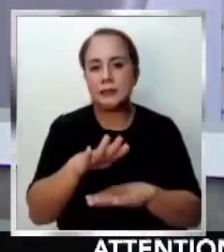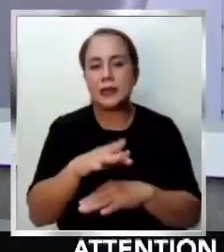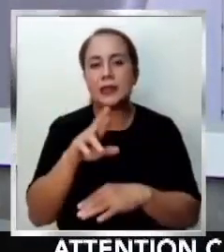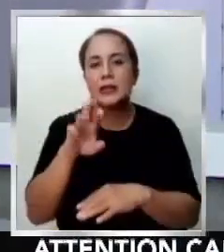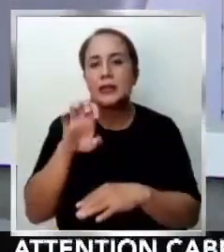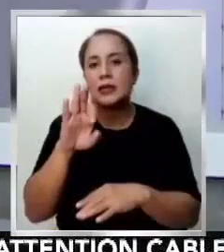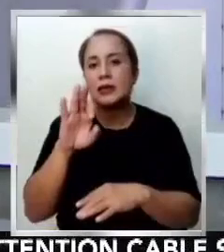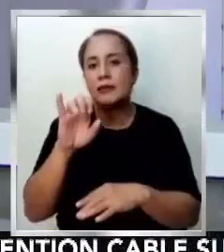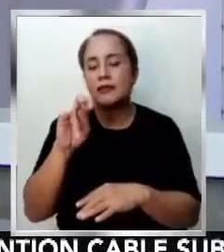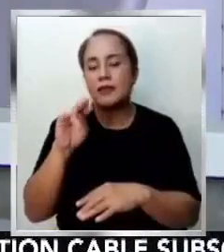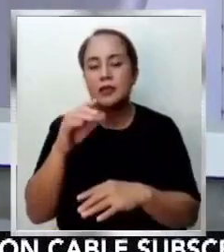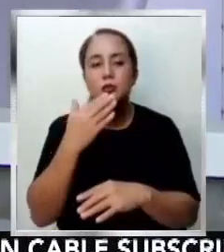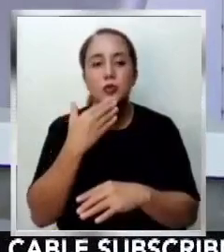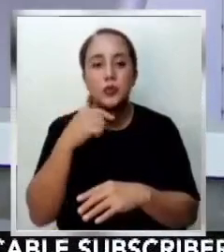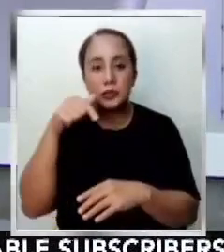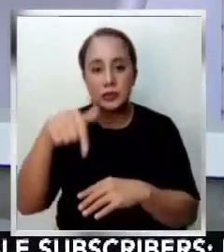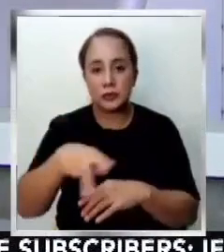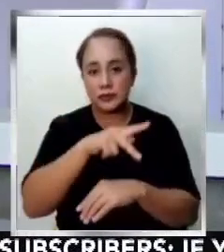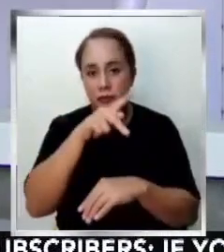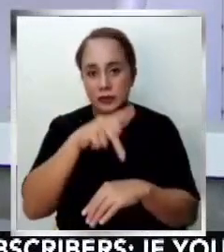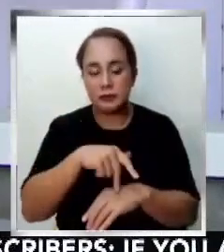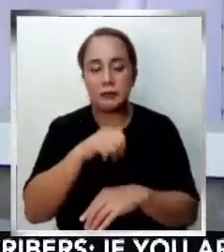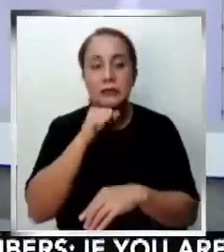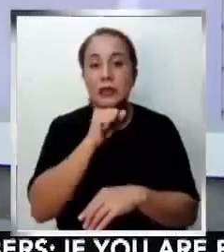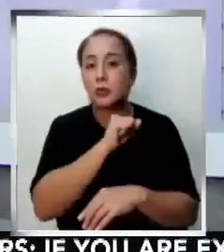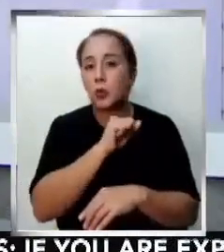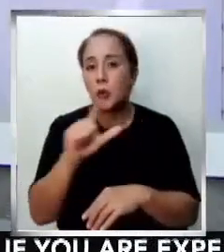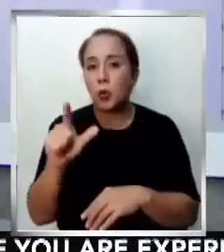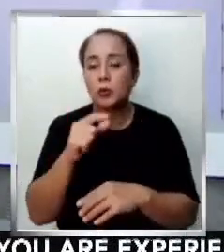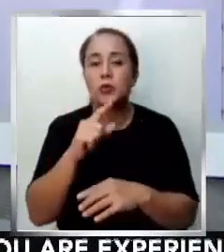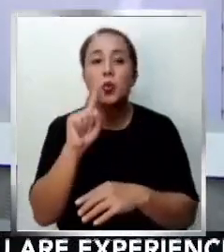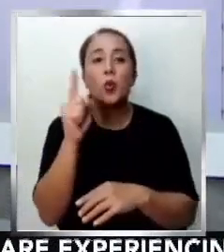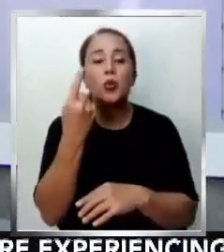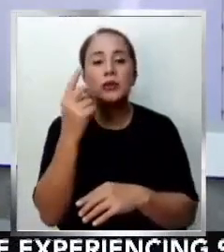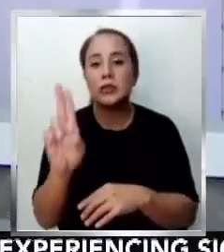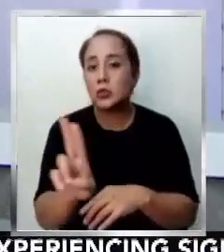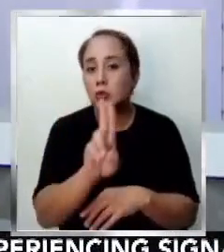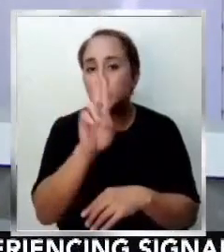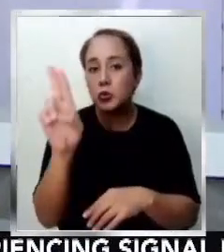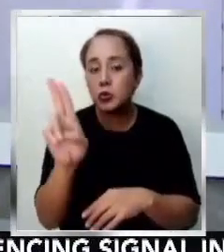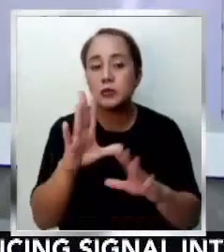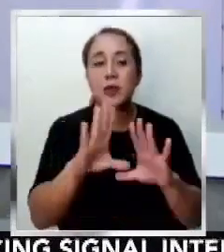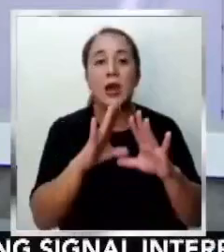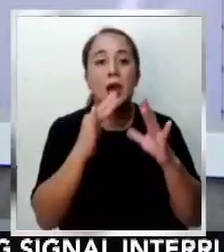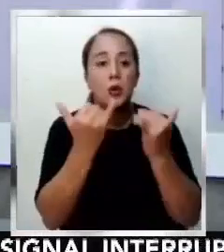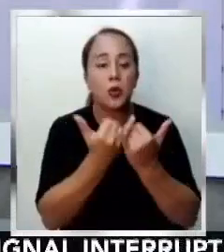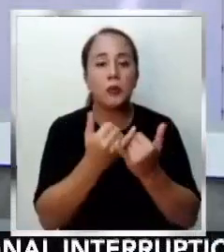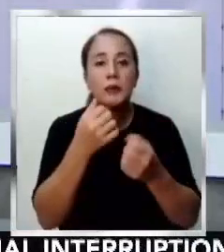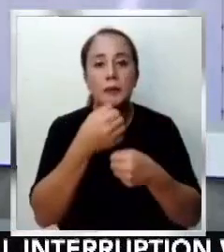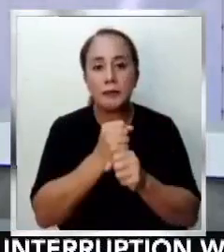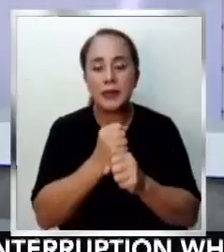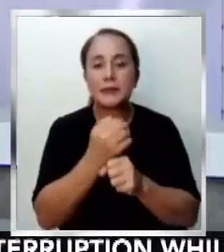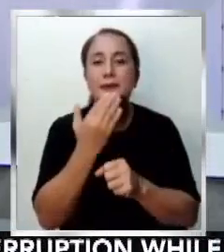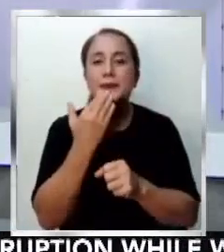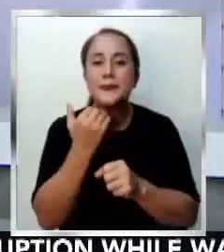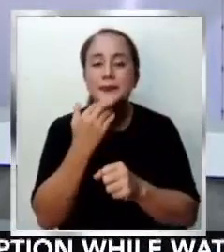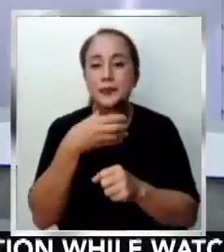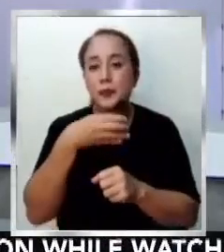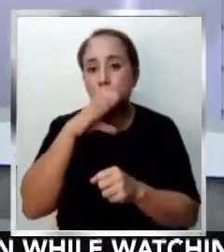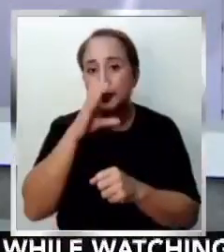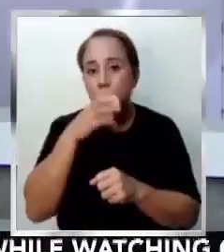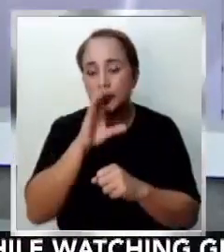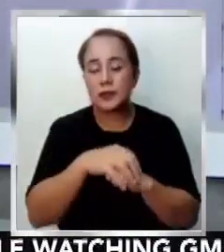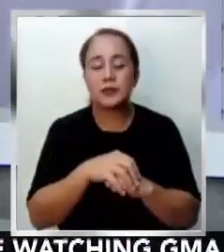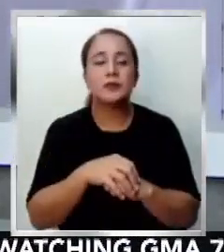bansa. Pero hindi raw lahat, kundi yung mga ginagamit lang ng mga kumpanyang gumagawa ng matatamis na inumin. At sa kabila